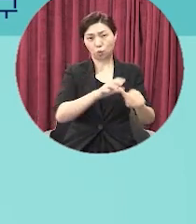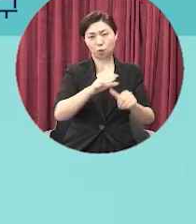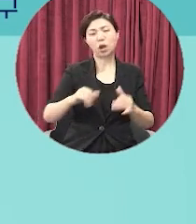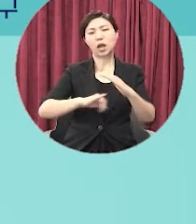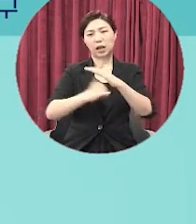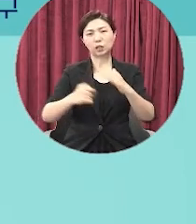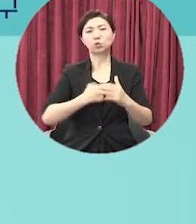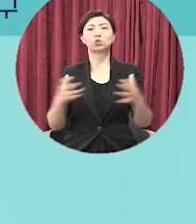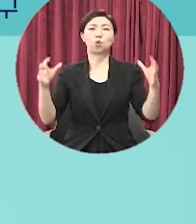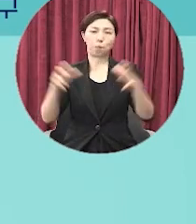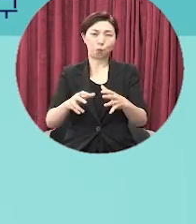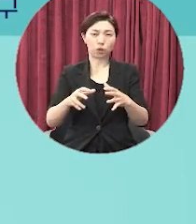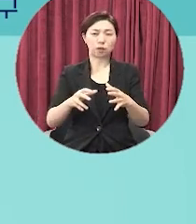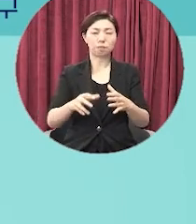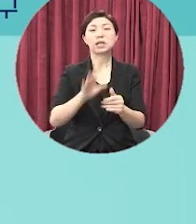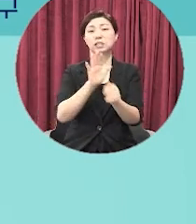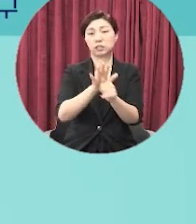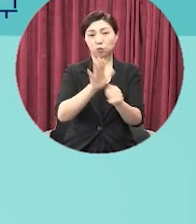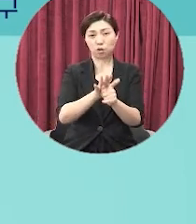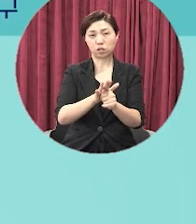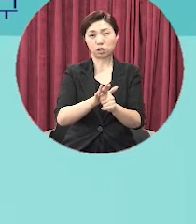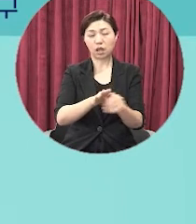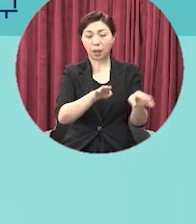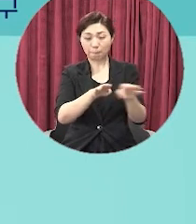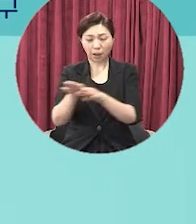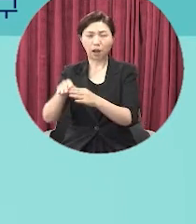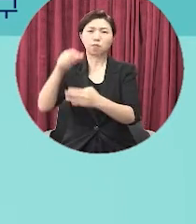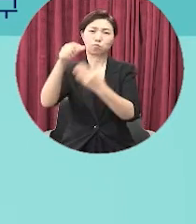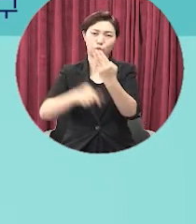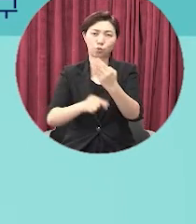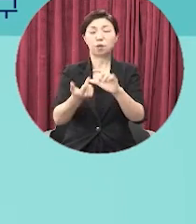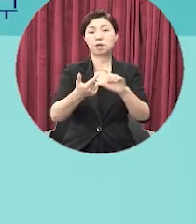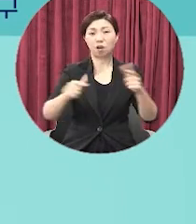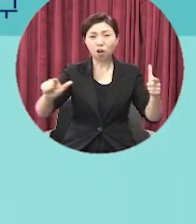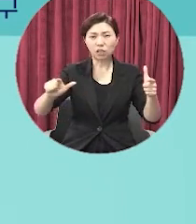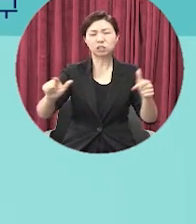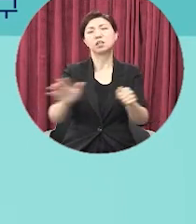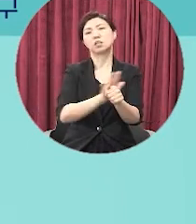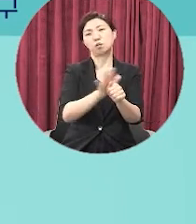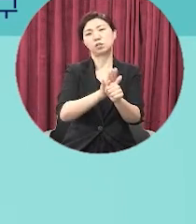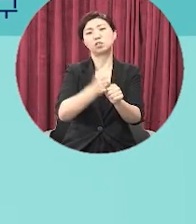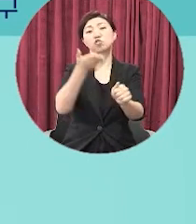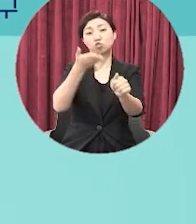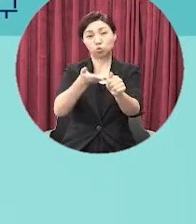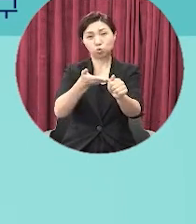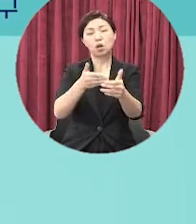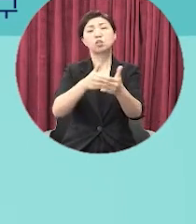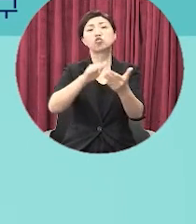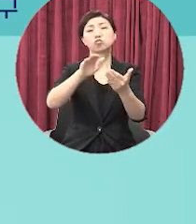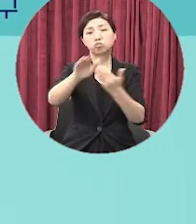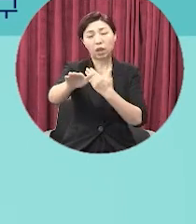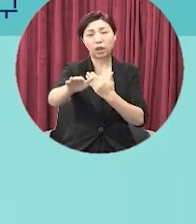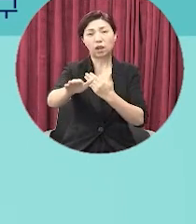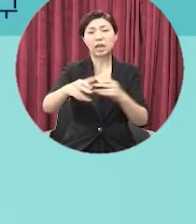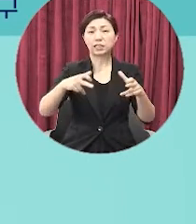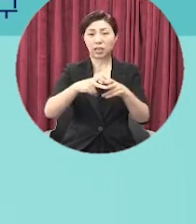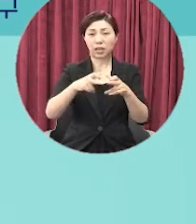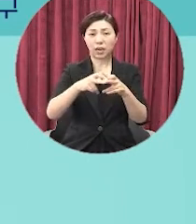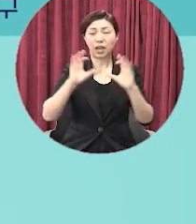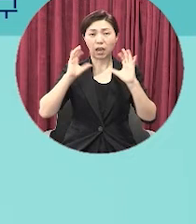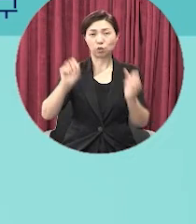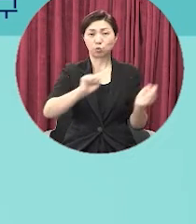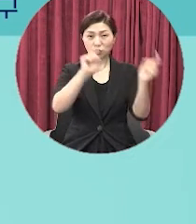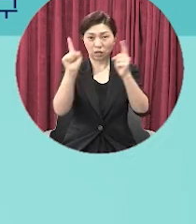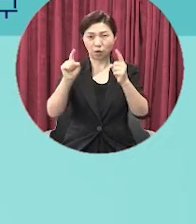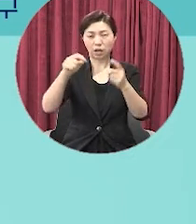장애 인식해 전 사업 방아 프로그램 등 이런 서비스를 제공함으로써 이런 것들은 장애아동 찰 서비스 협의